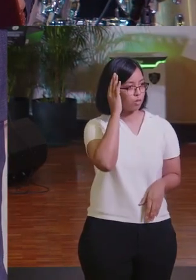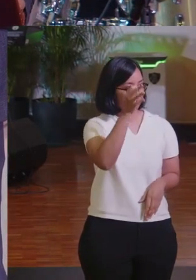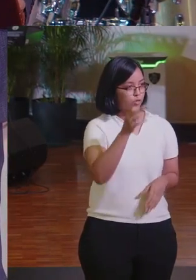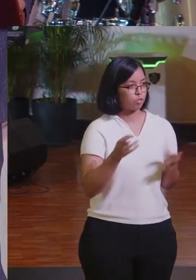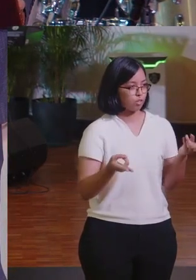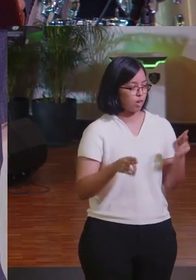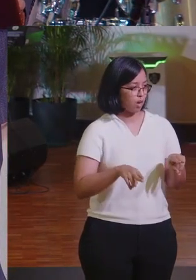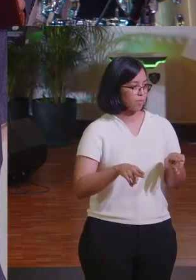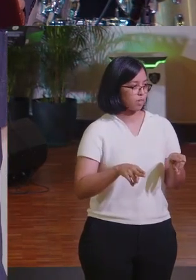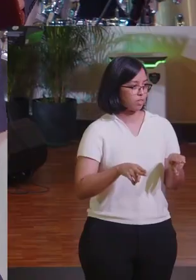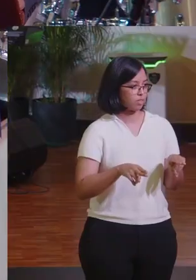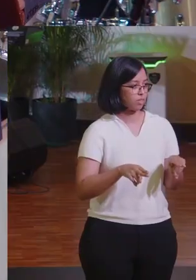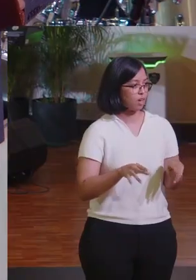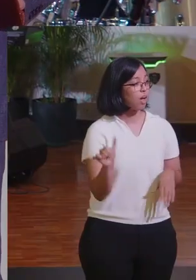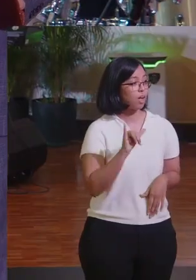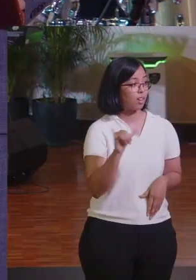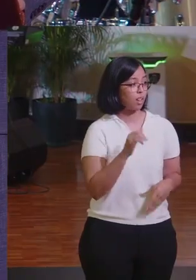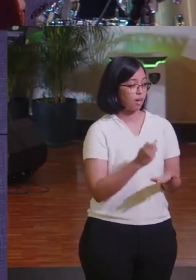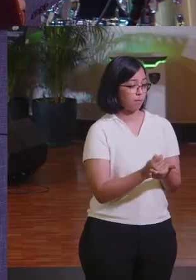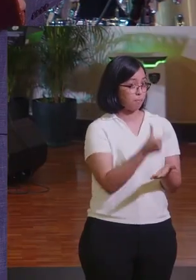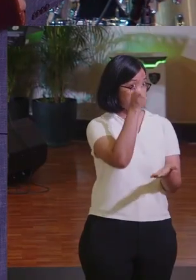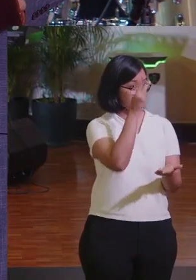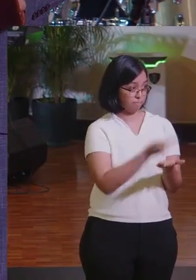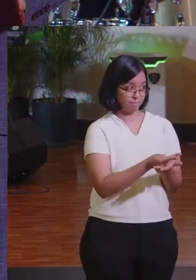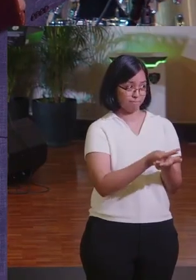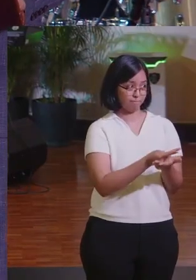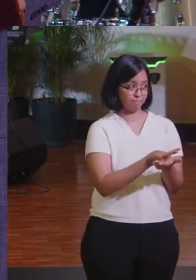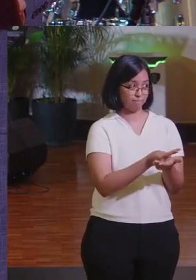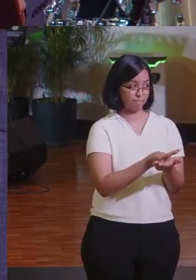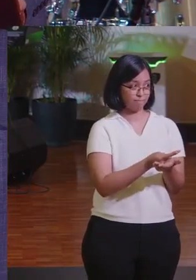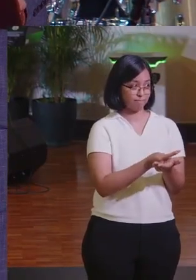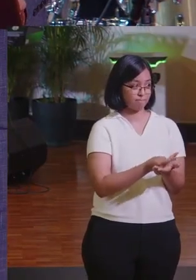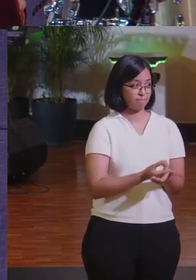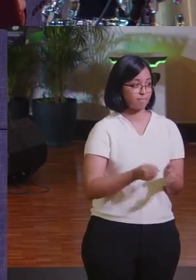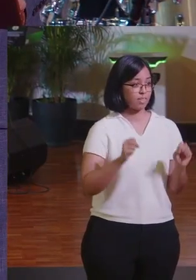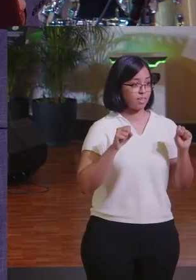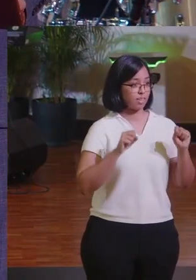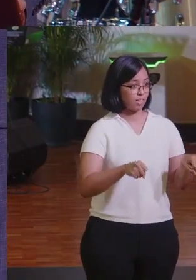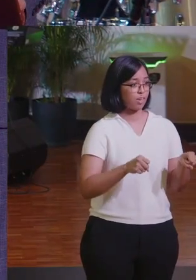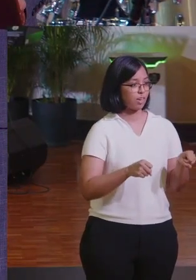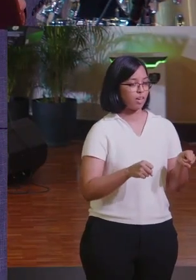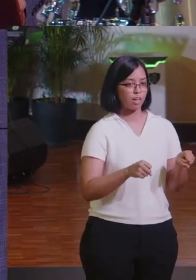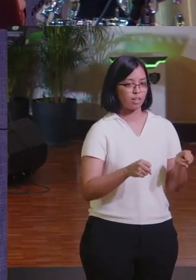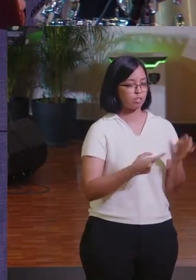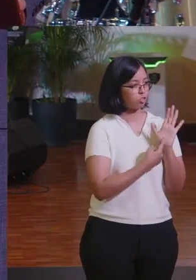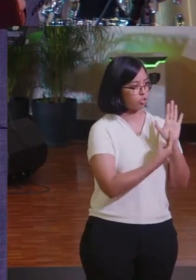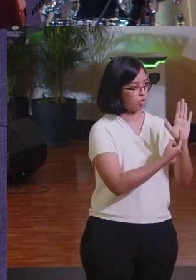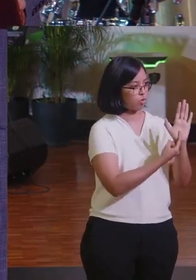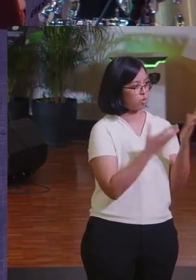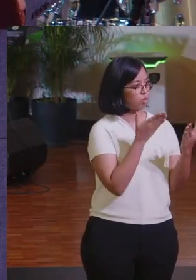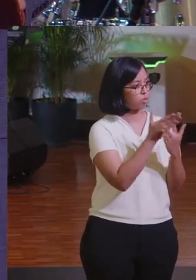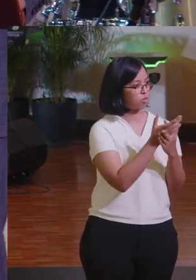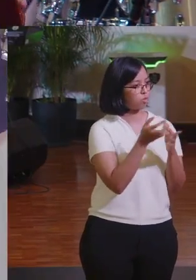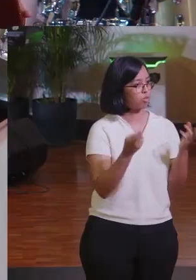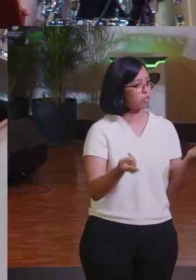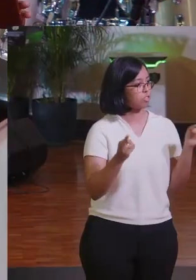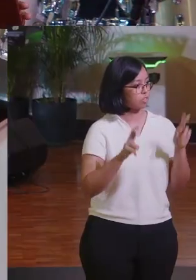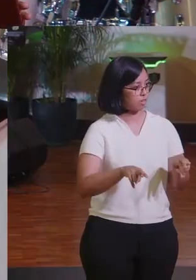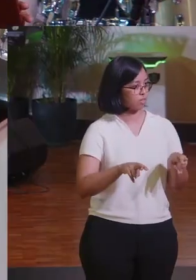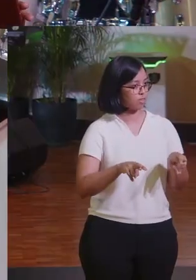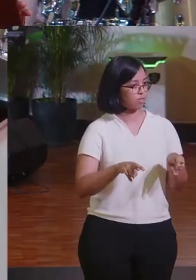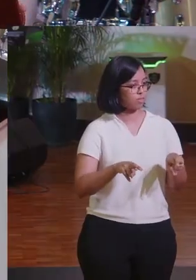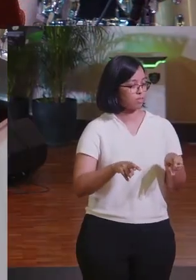casting of lots. Kaya niyang palabasin sa resulta nito, ang isang resulta na